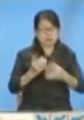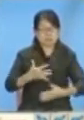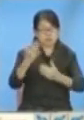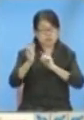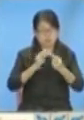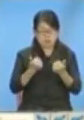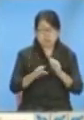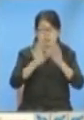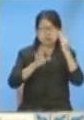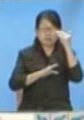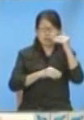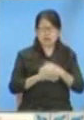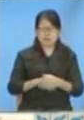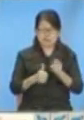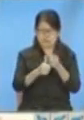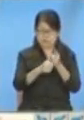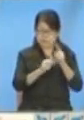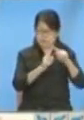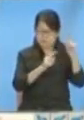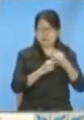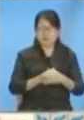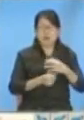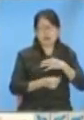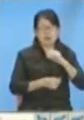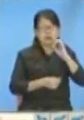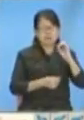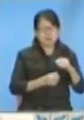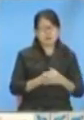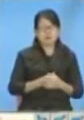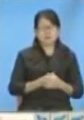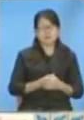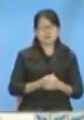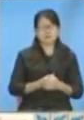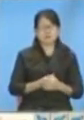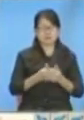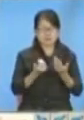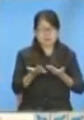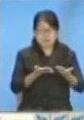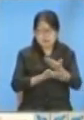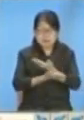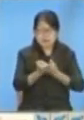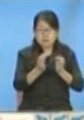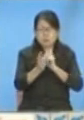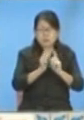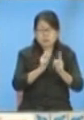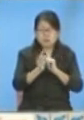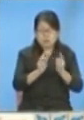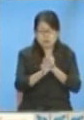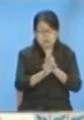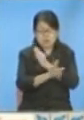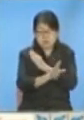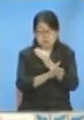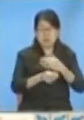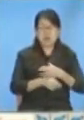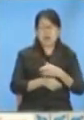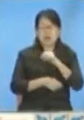แรกครับผมจึงอยากจะกราบเรียนว่าการหารือในช่วงที่ผ่านมาเพื่อนสมาชิ